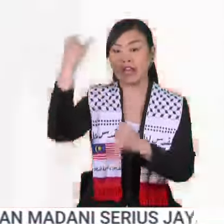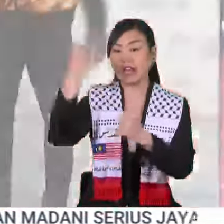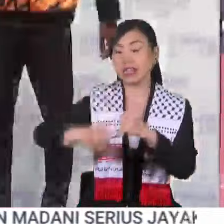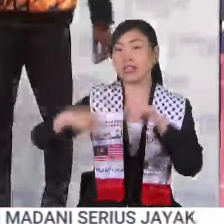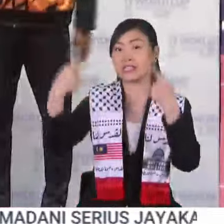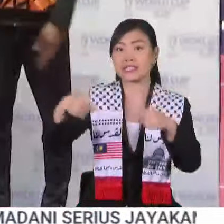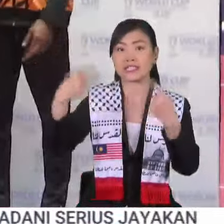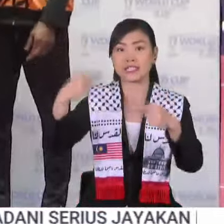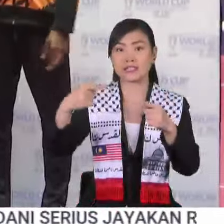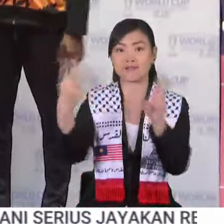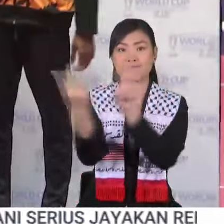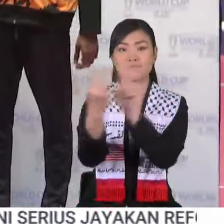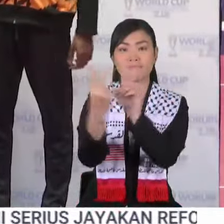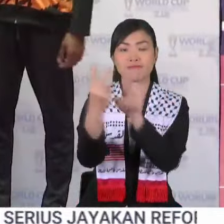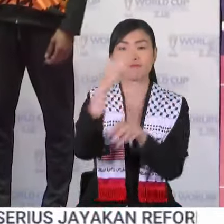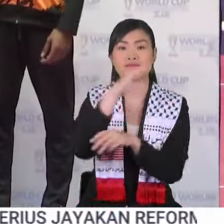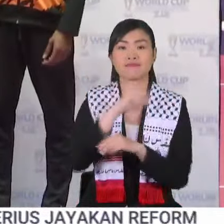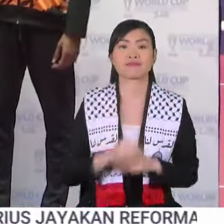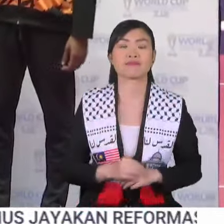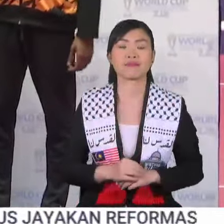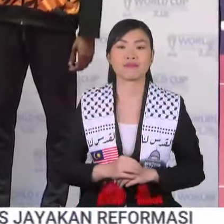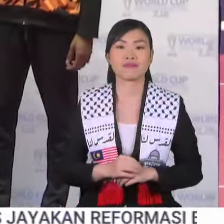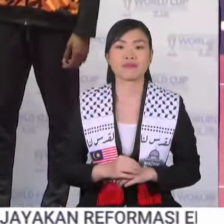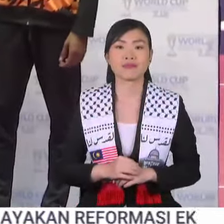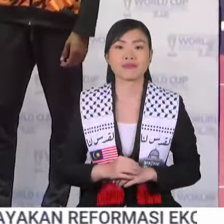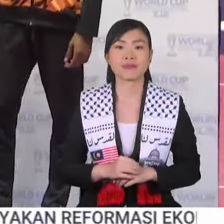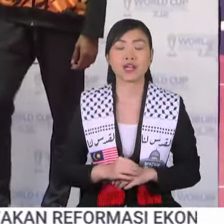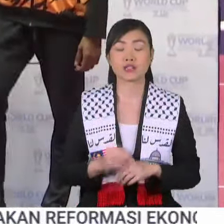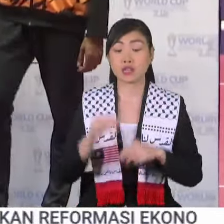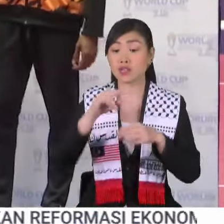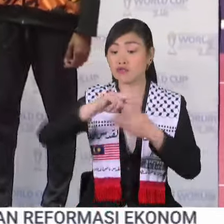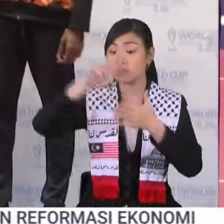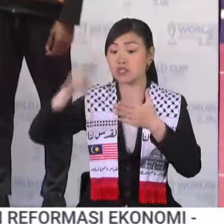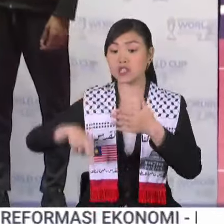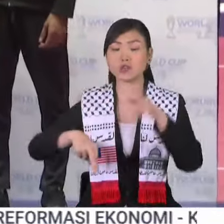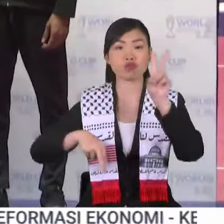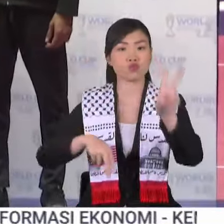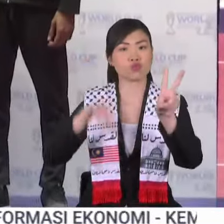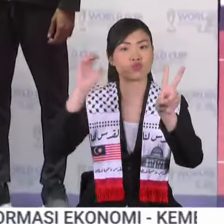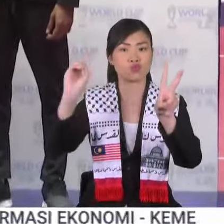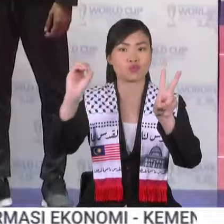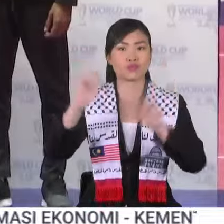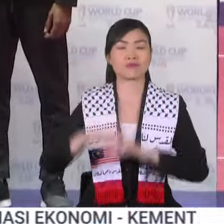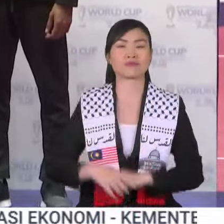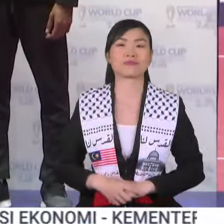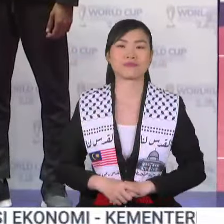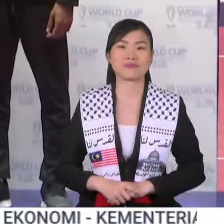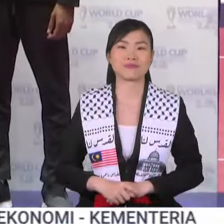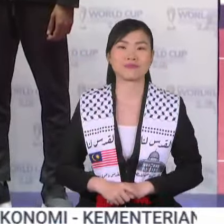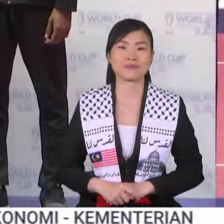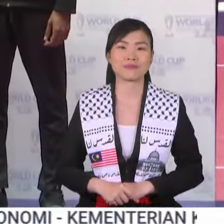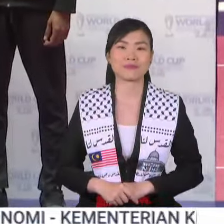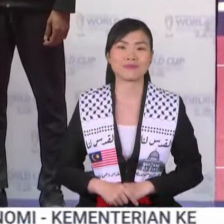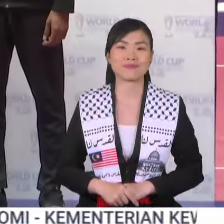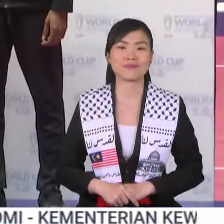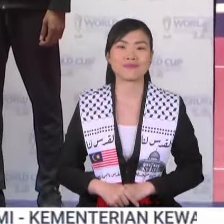akhir acara regu dan Double Division Premier menerusi keputusan 2-0.